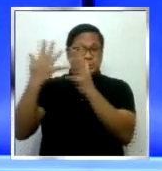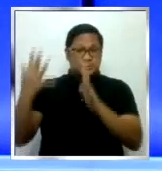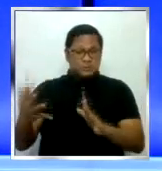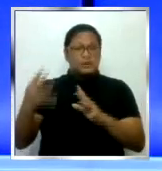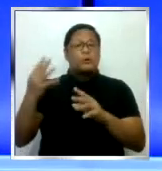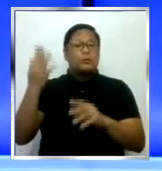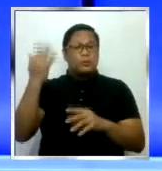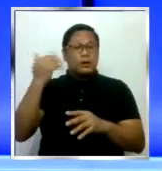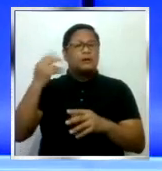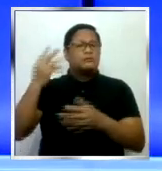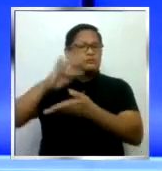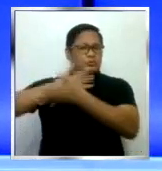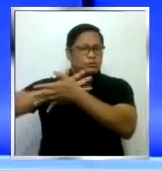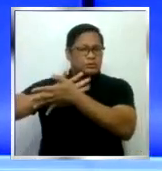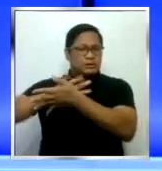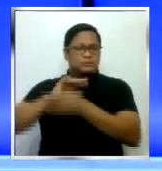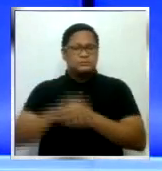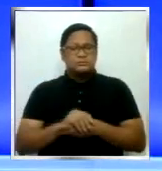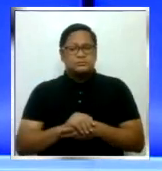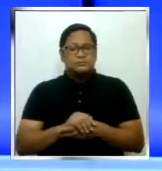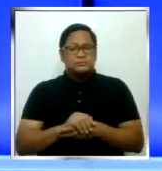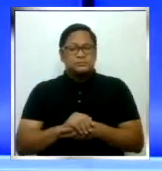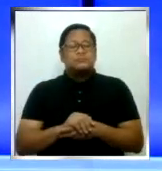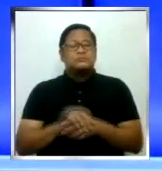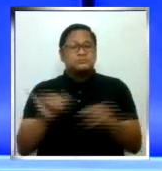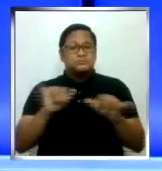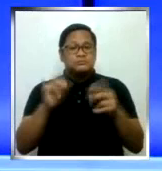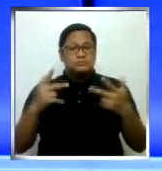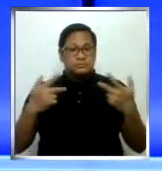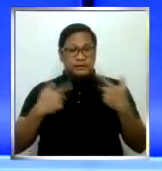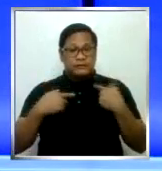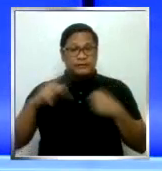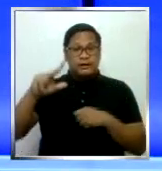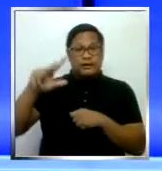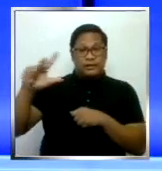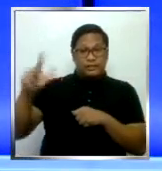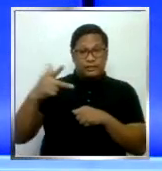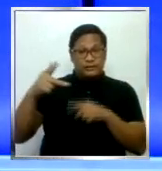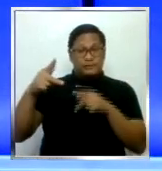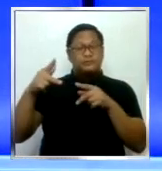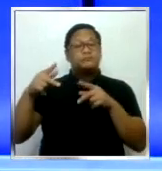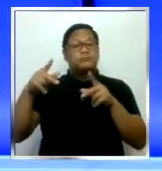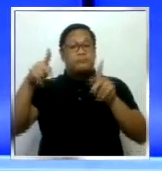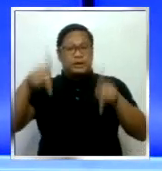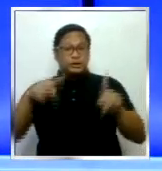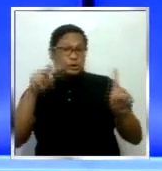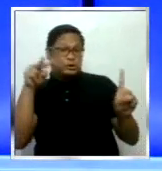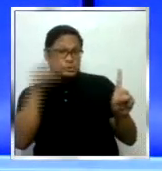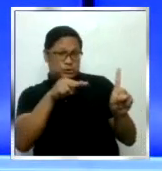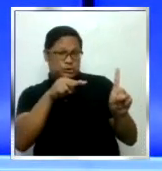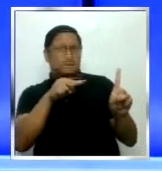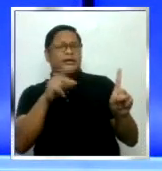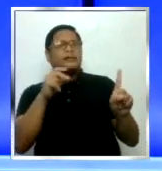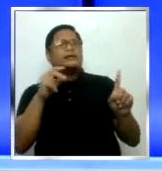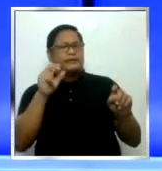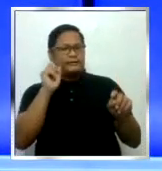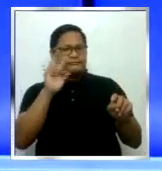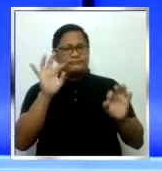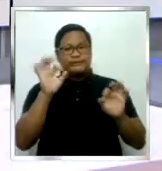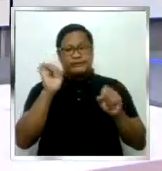COVID-19. Kabilang raw yan ang pagkakaroon ng third-party eyewitness kung i-cremate agad ang labi ng preso.